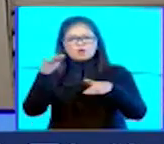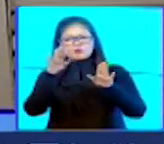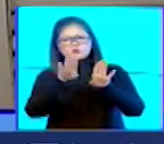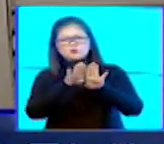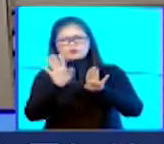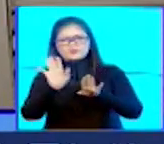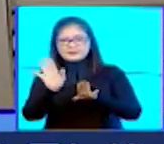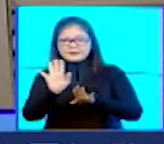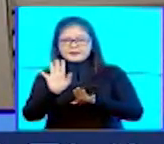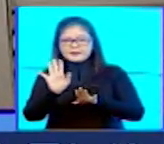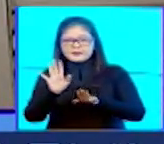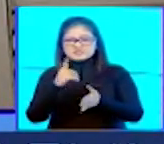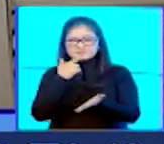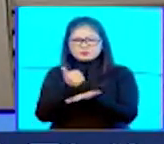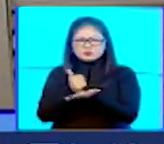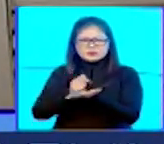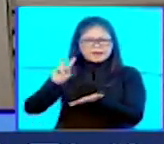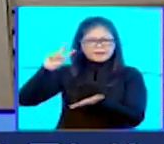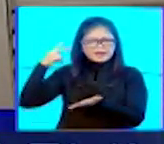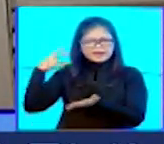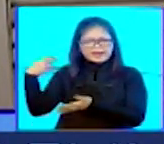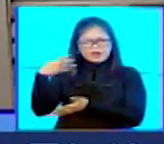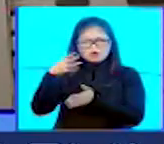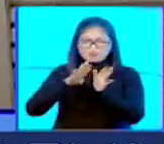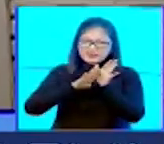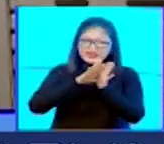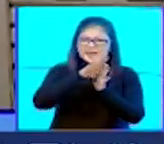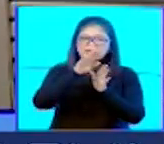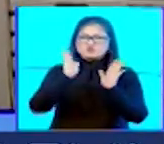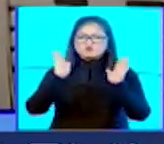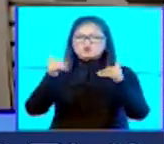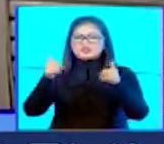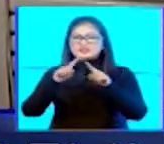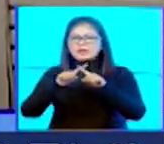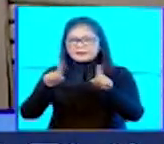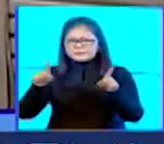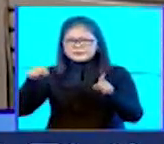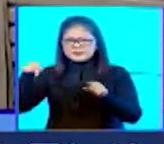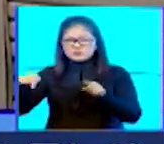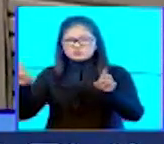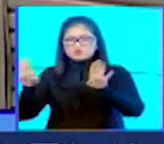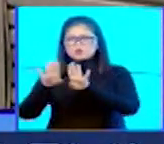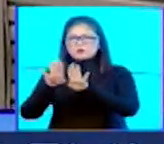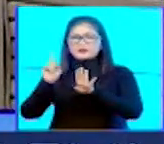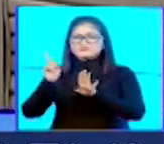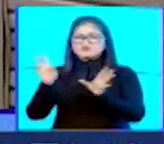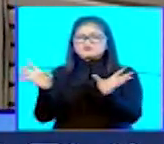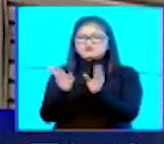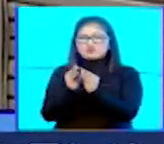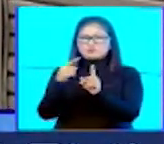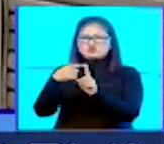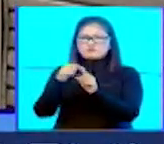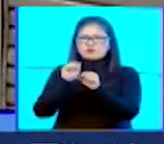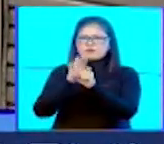terjadi padahal perekonomian sedang bagus. Karena kalau sudah tutup, itu sangat berat untuk kembali lagi. Berdasarkan pengalaman selama ini, selama